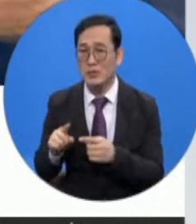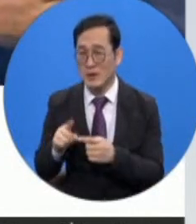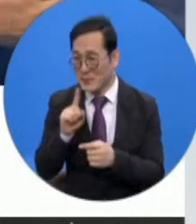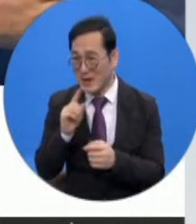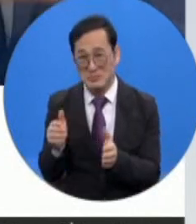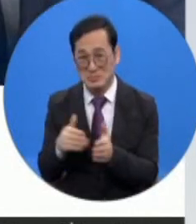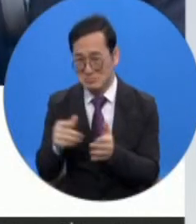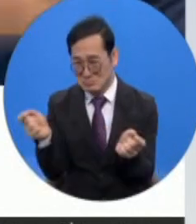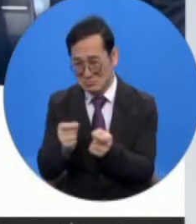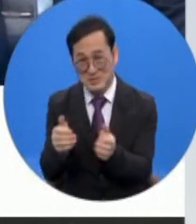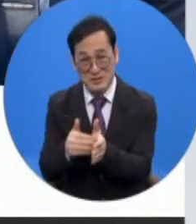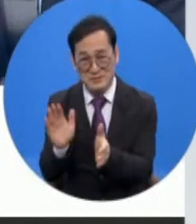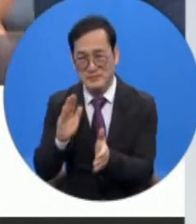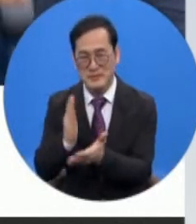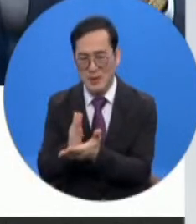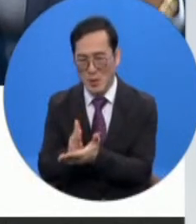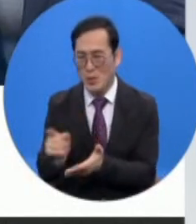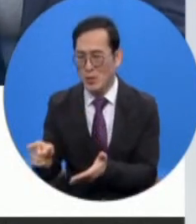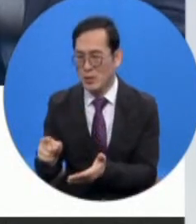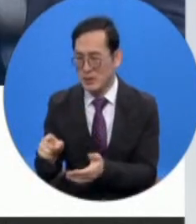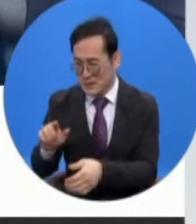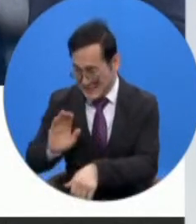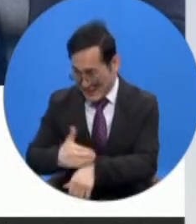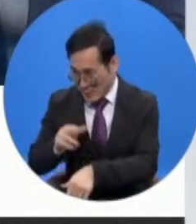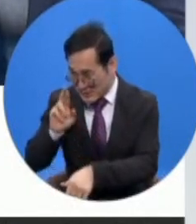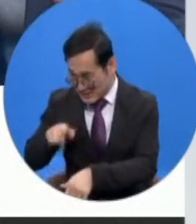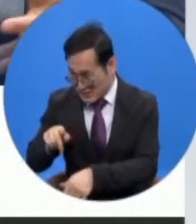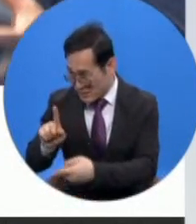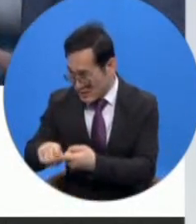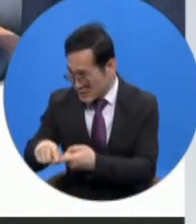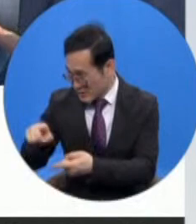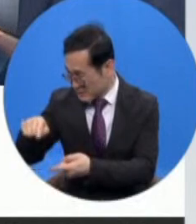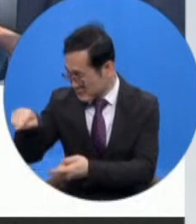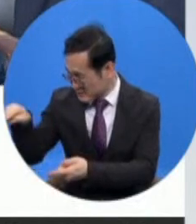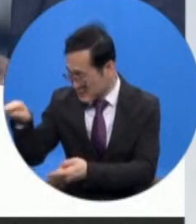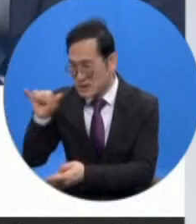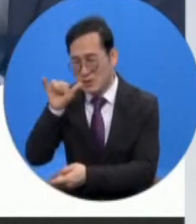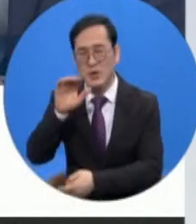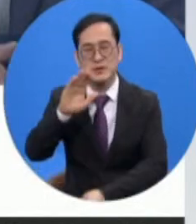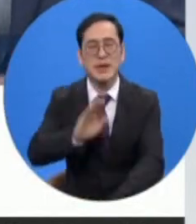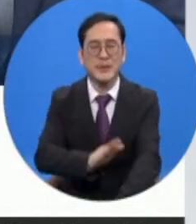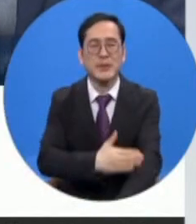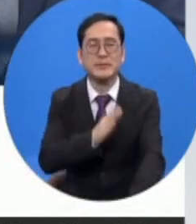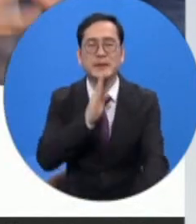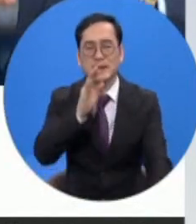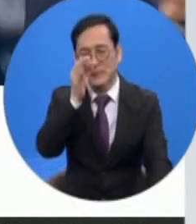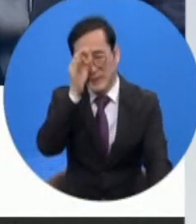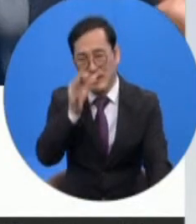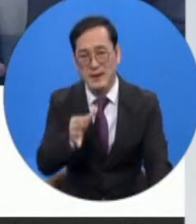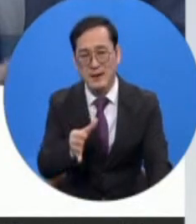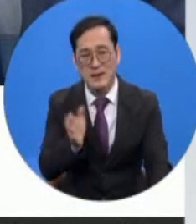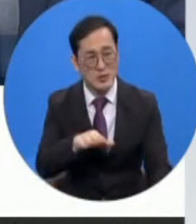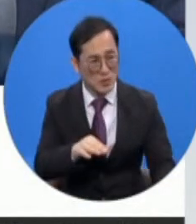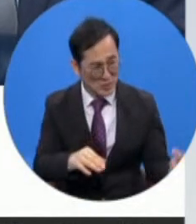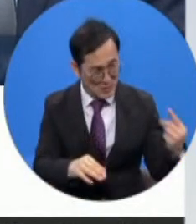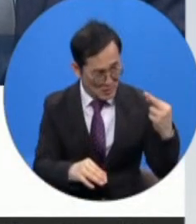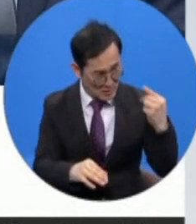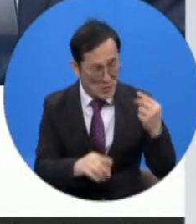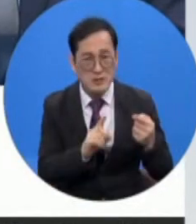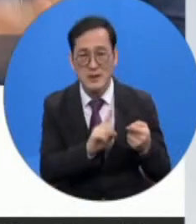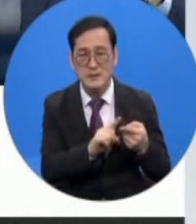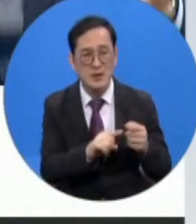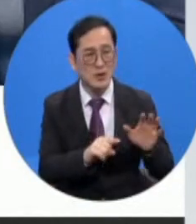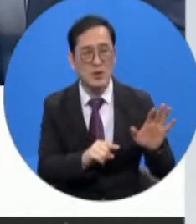분명히 잘못된 것이라고 인정하고 그렇지만 야당의 공세와 아직 해명되지 않은 부분이 있기 때문에 종합해서 제가